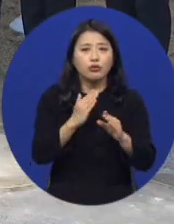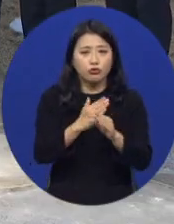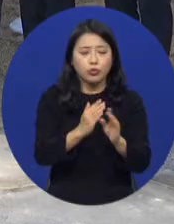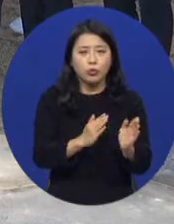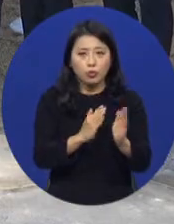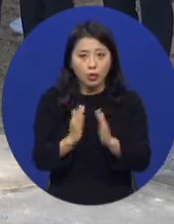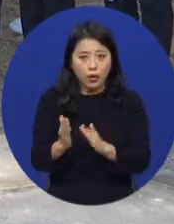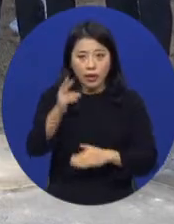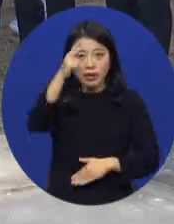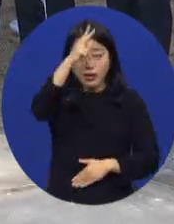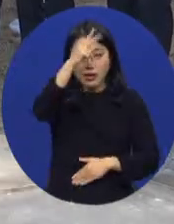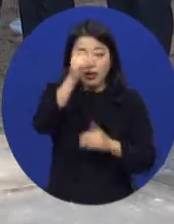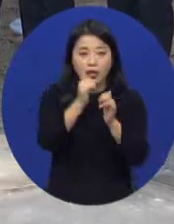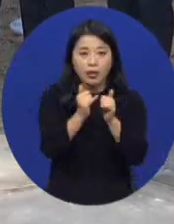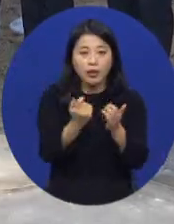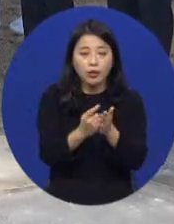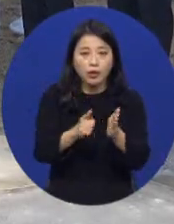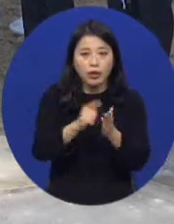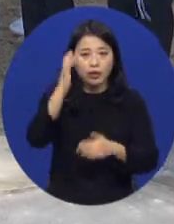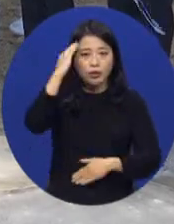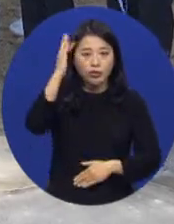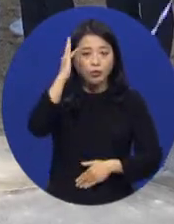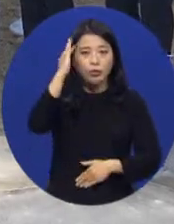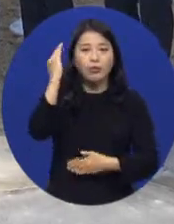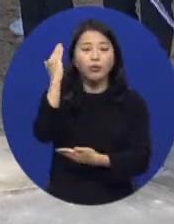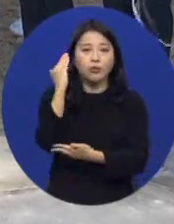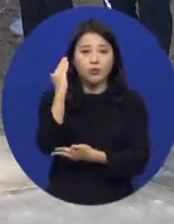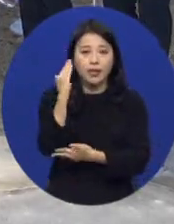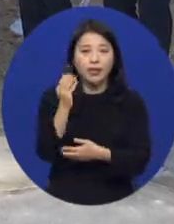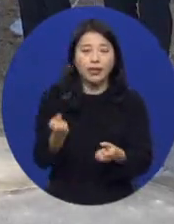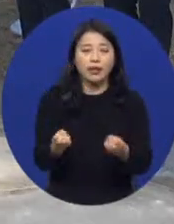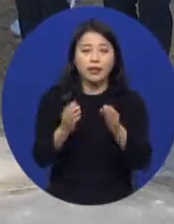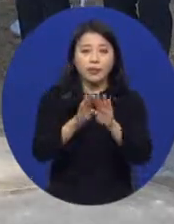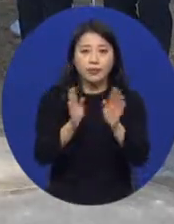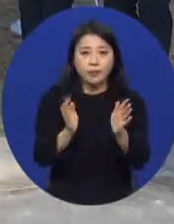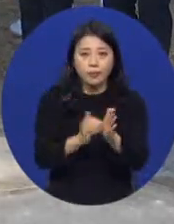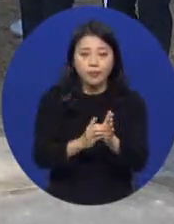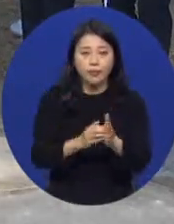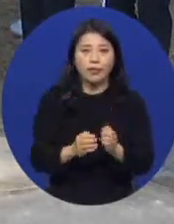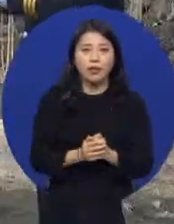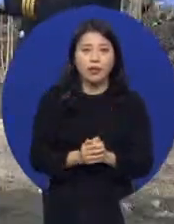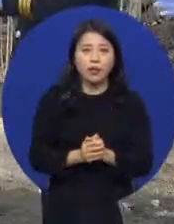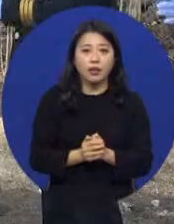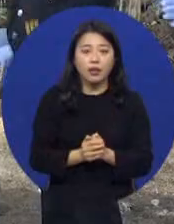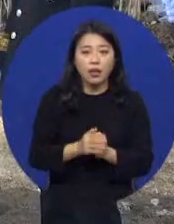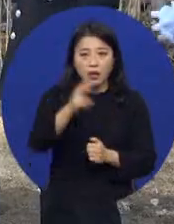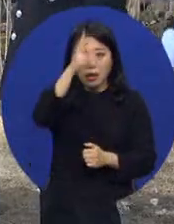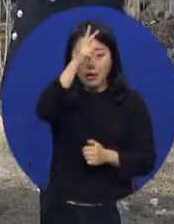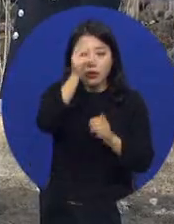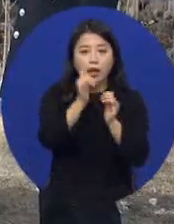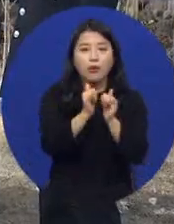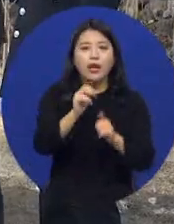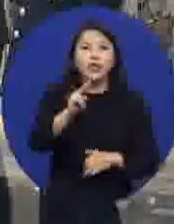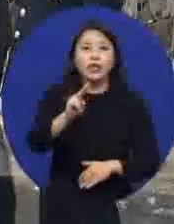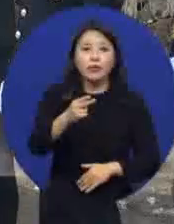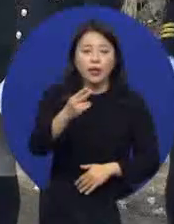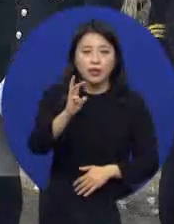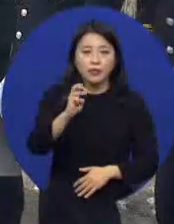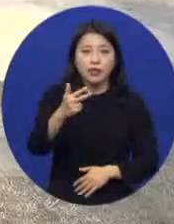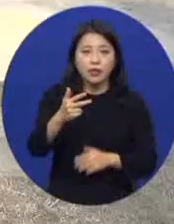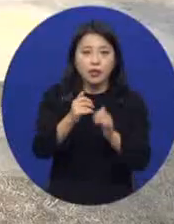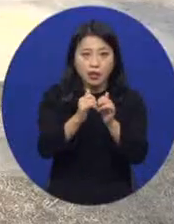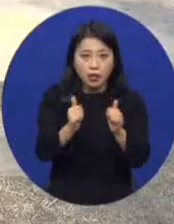경찰관 추모비 제막식을 열었습니다 주모비에는 전사하거나 순직한 경찰관 237 위에